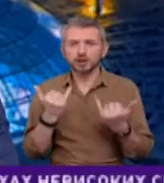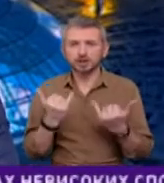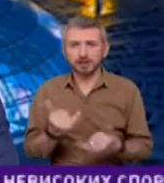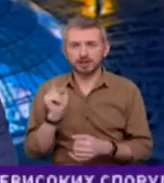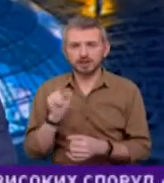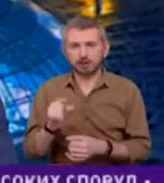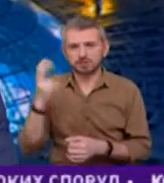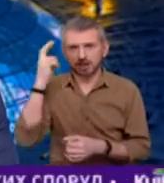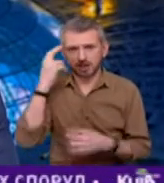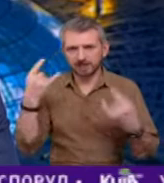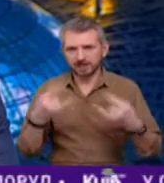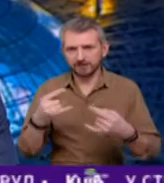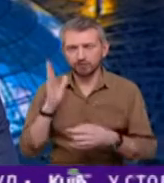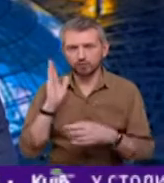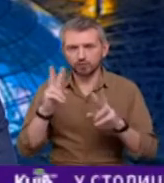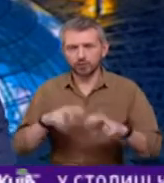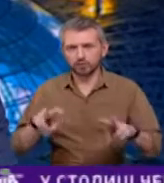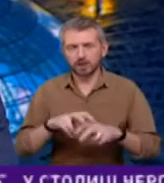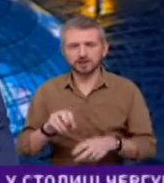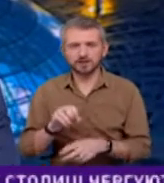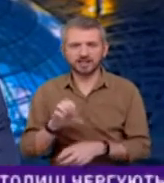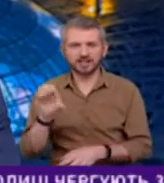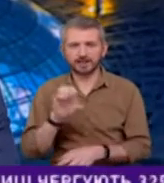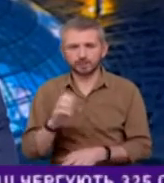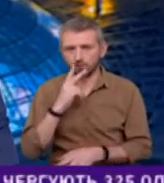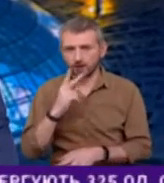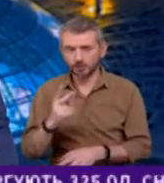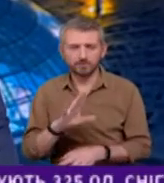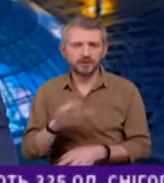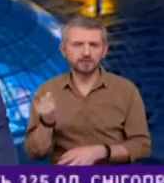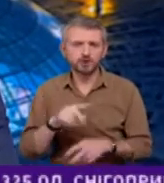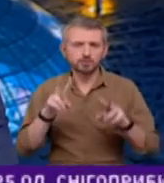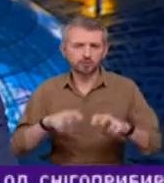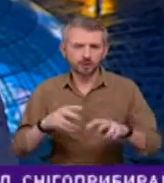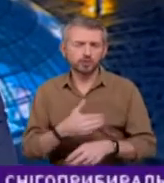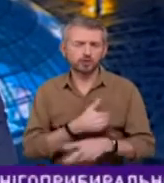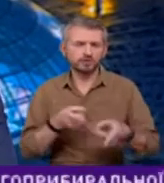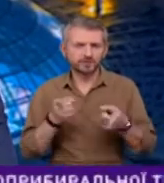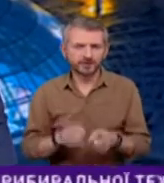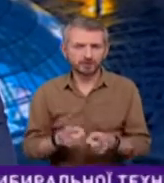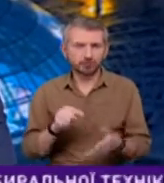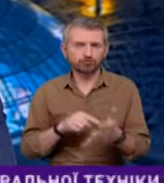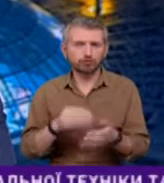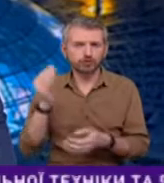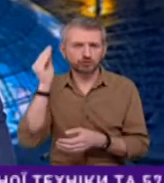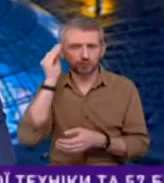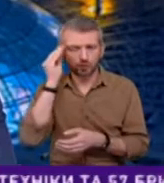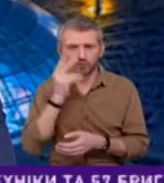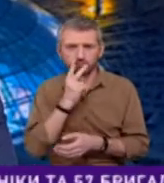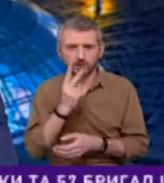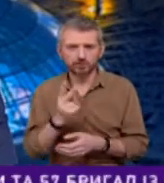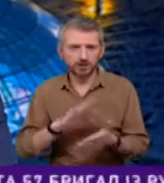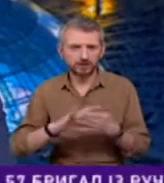на Києві будуть розбиратися з Євробаченням. Ну, не те, щоб розбиратися, але хотілося б дійсно з точки зору